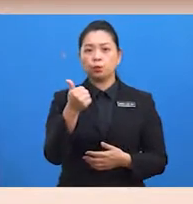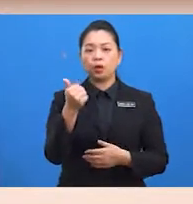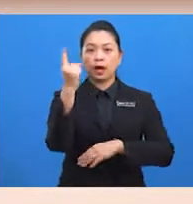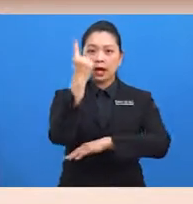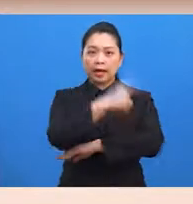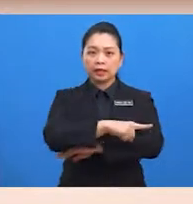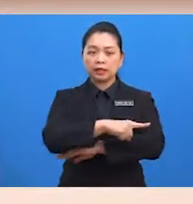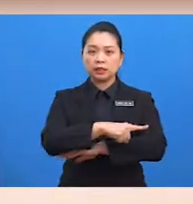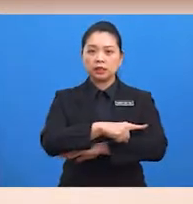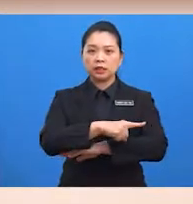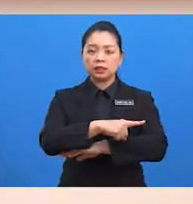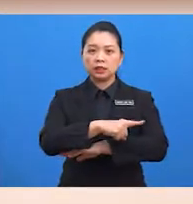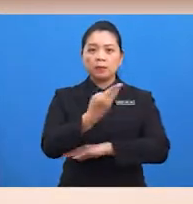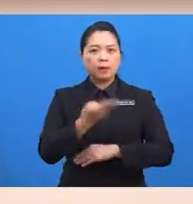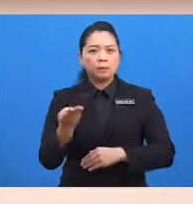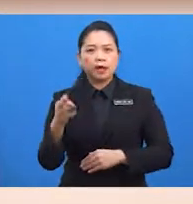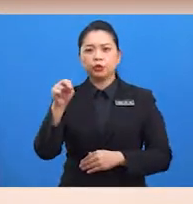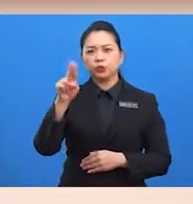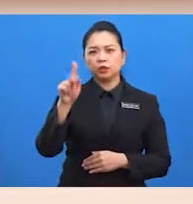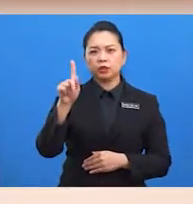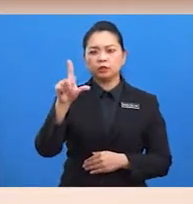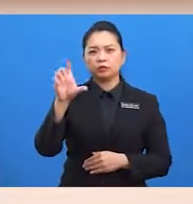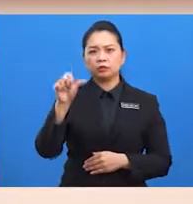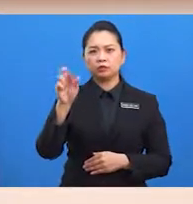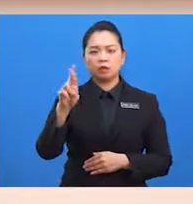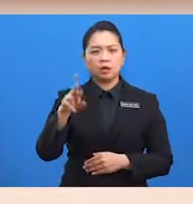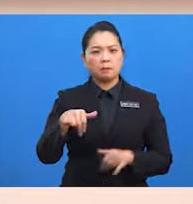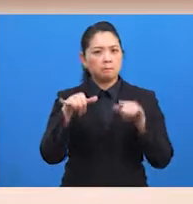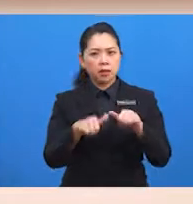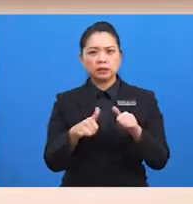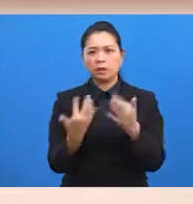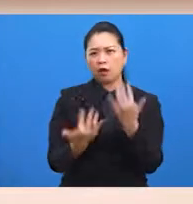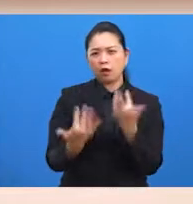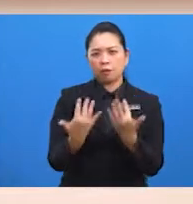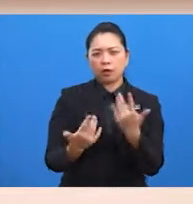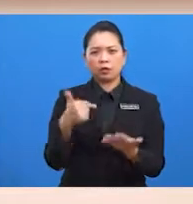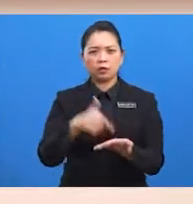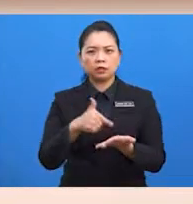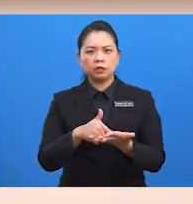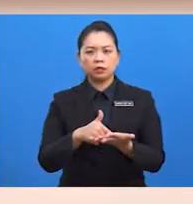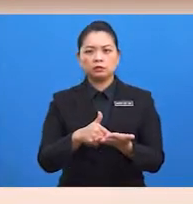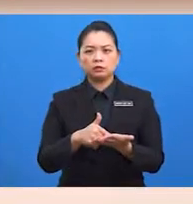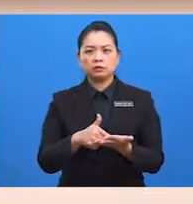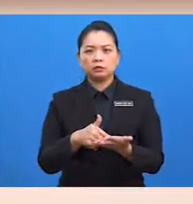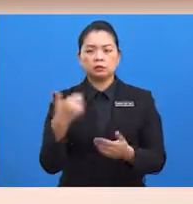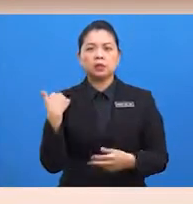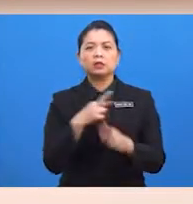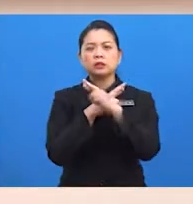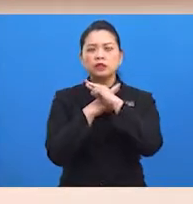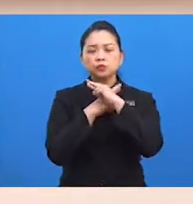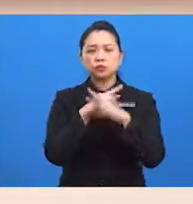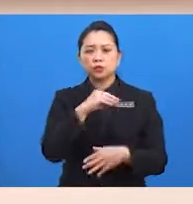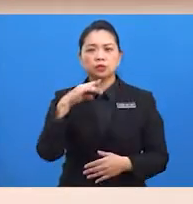bahan April cream masih terbakar mengeluarkan kepulan awan radiasi beracun yang mencemarkan